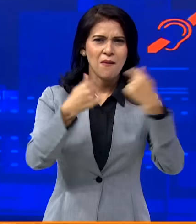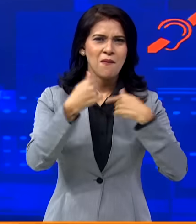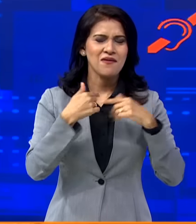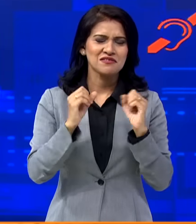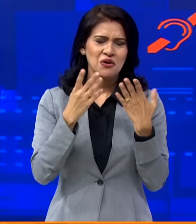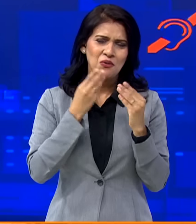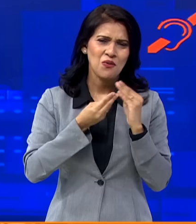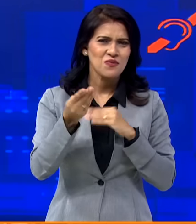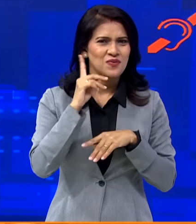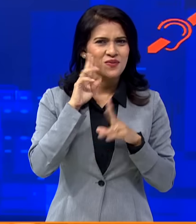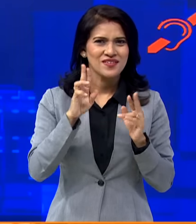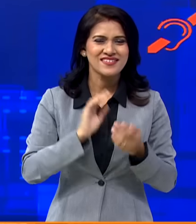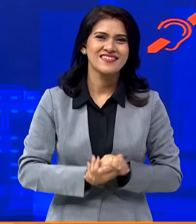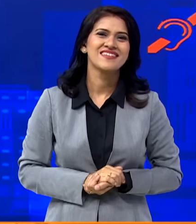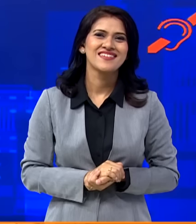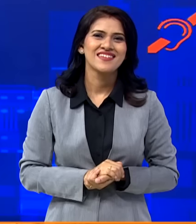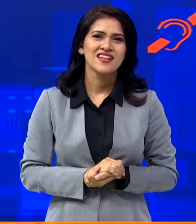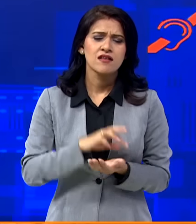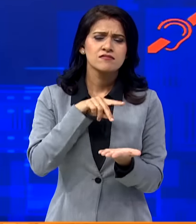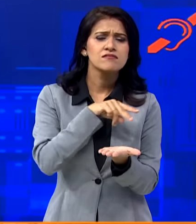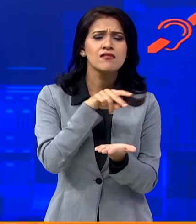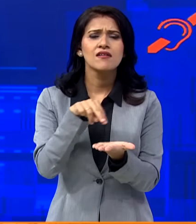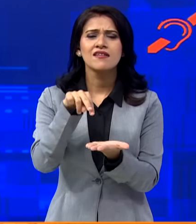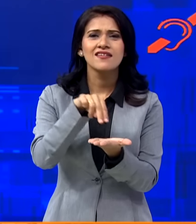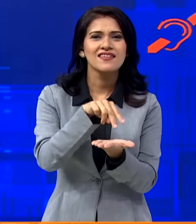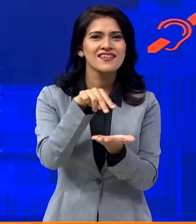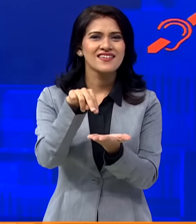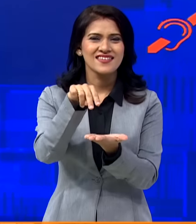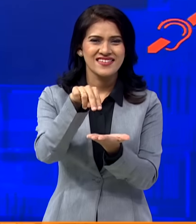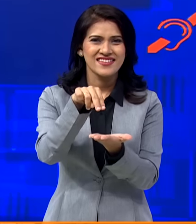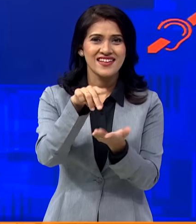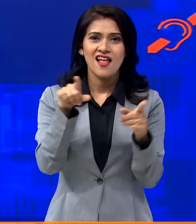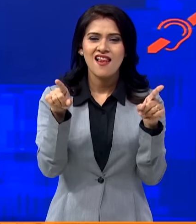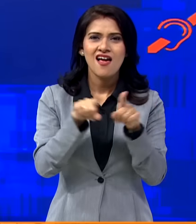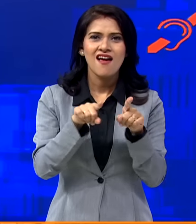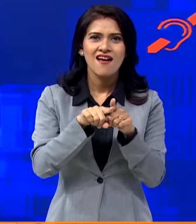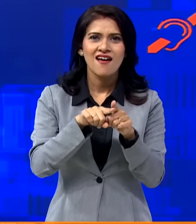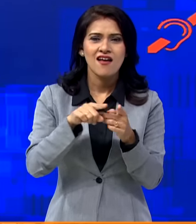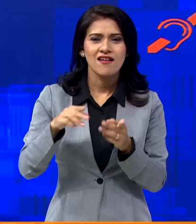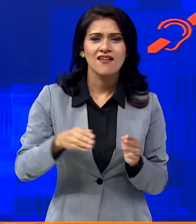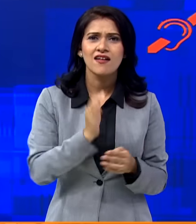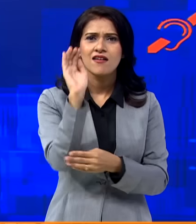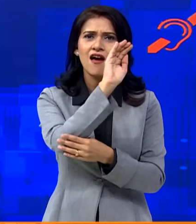चलेंगी के मस्तानी चाल तेरी जैसे लहर ती